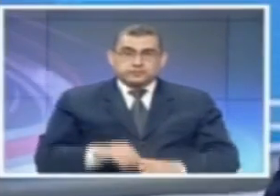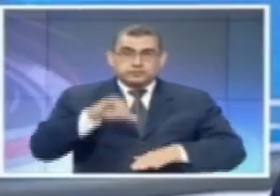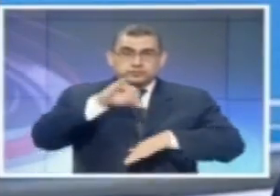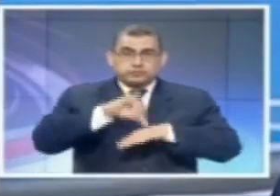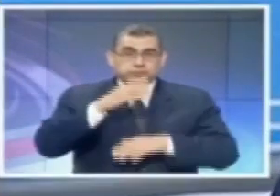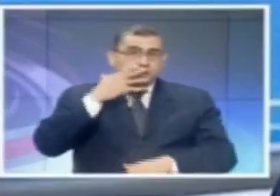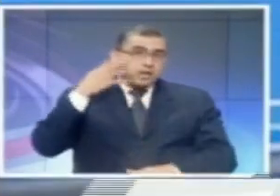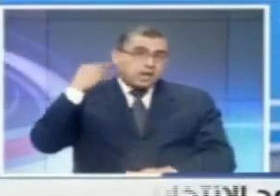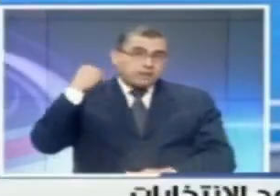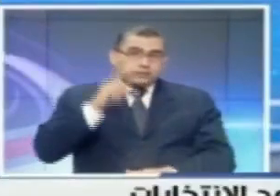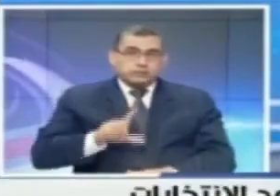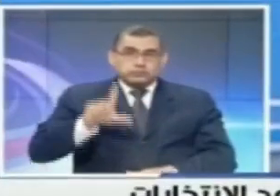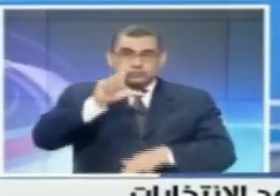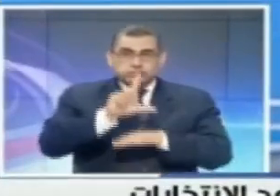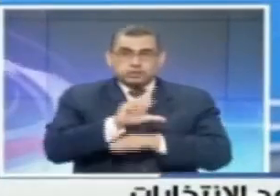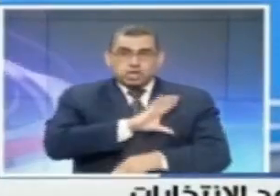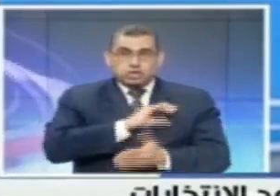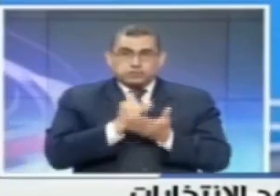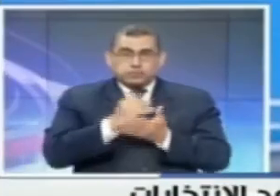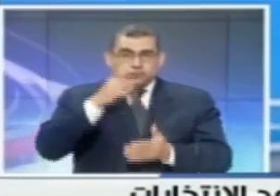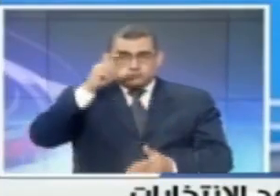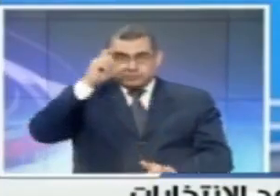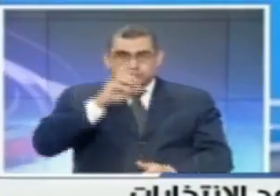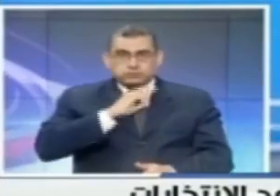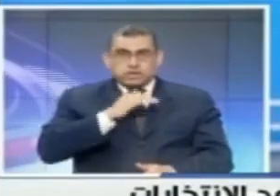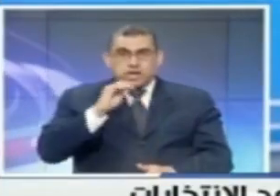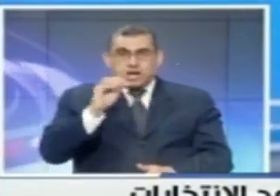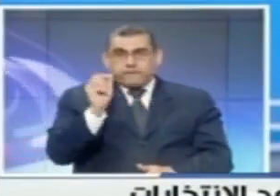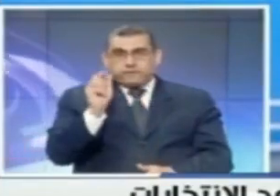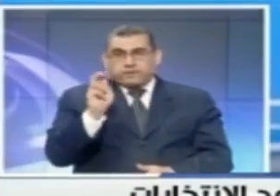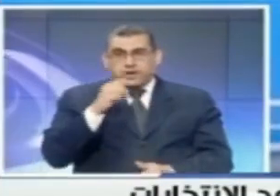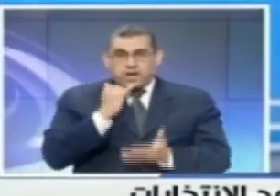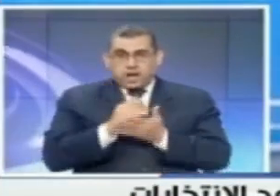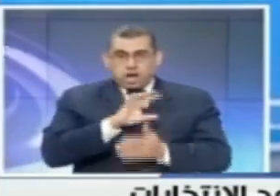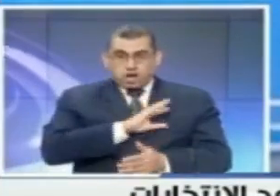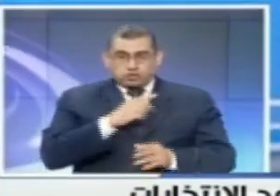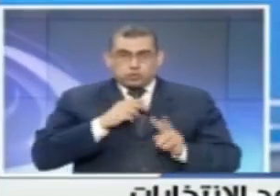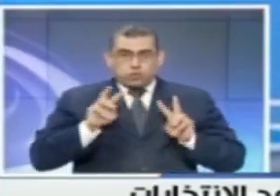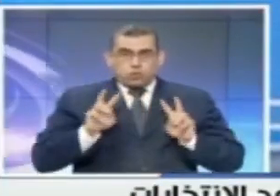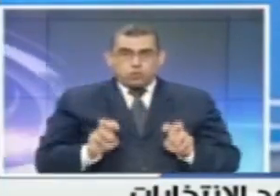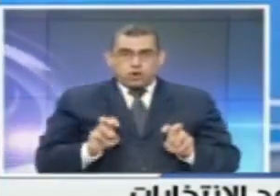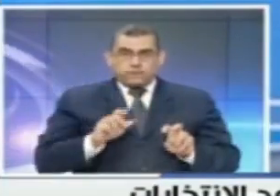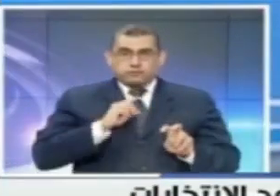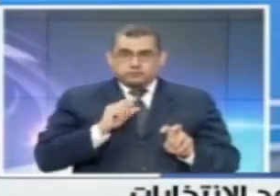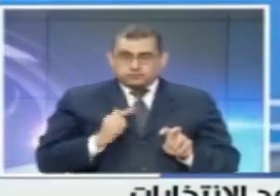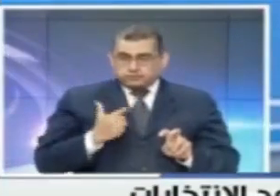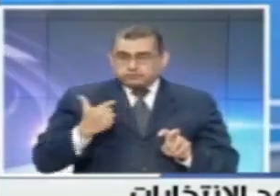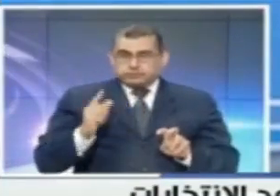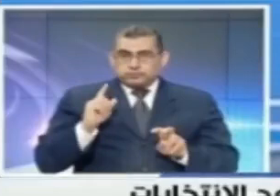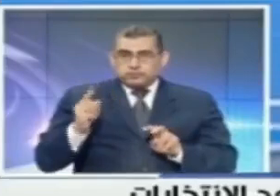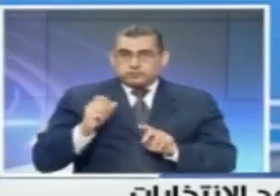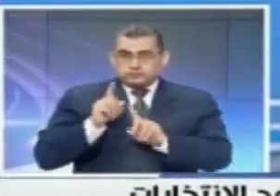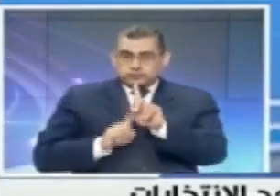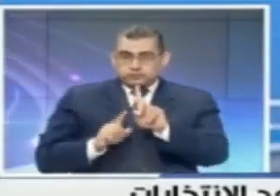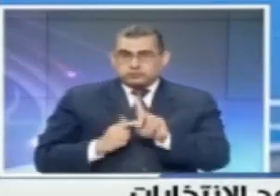وفي ليبيا، علق قائد الجيش الوطني الليبي المشير خليفة حفتر مهامه العسكرية رسميا، وأعلن